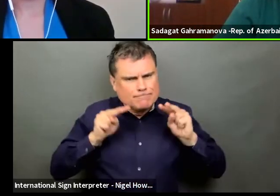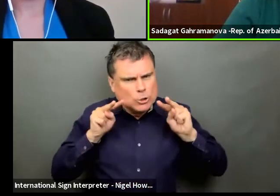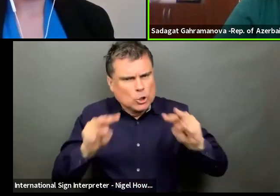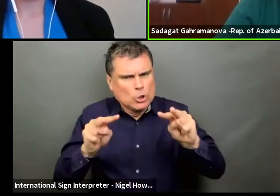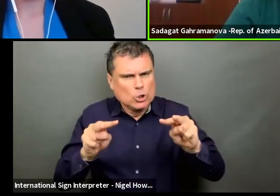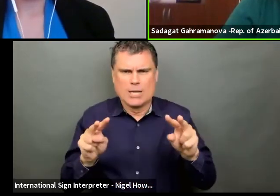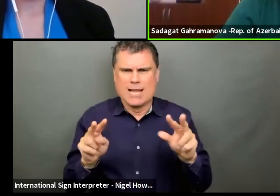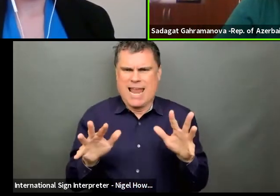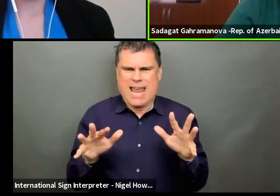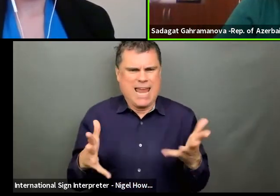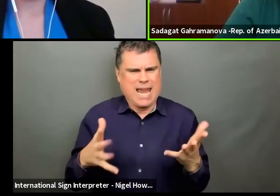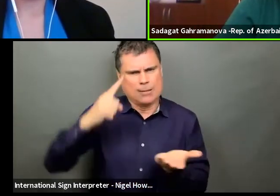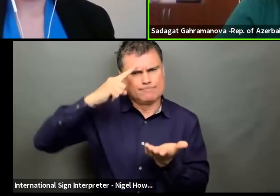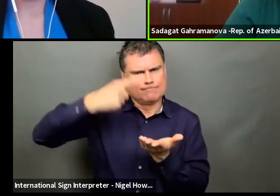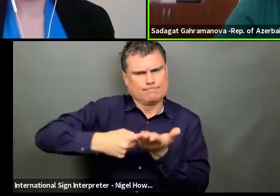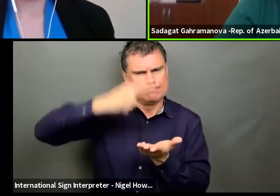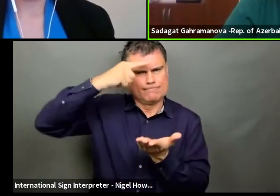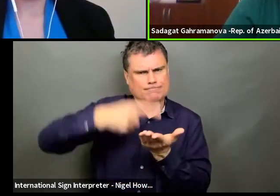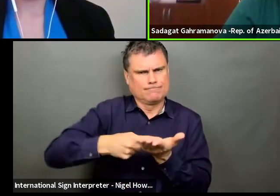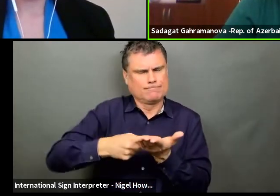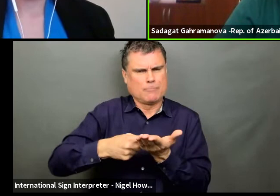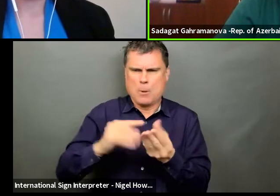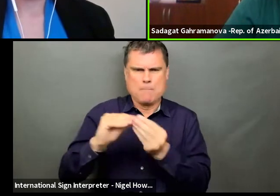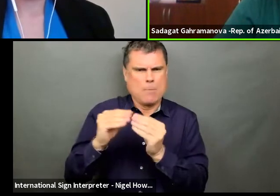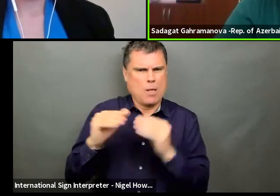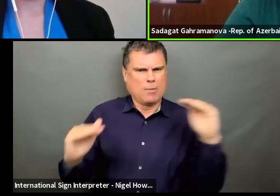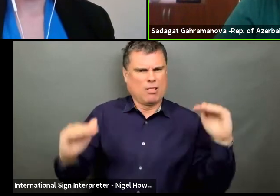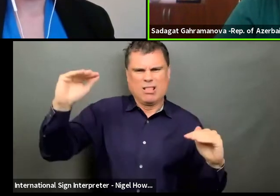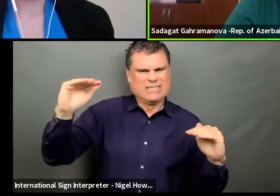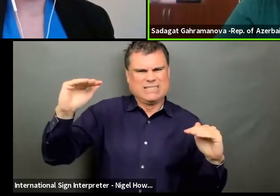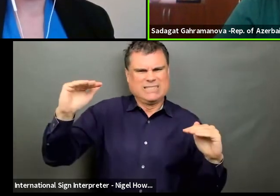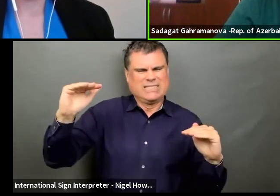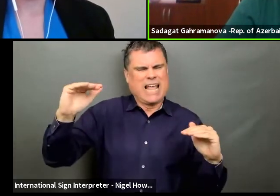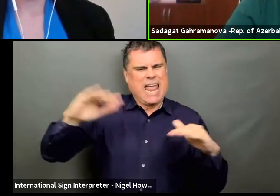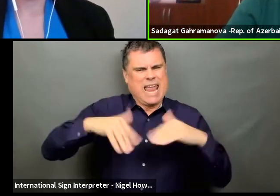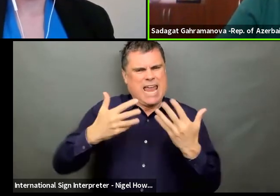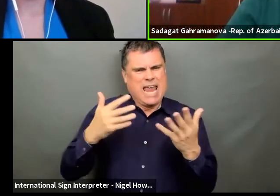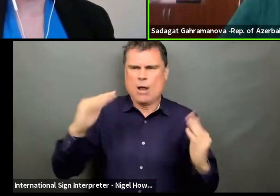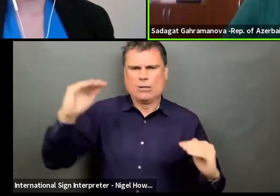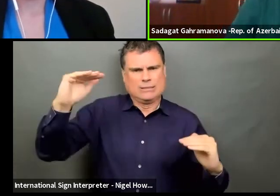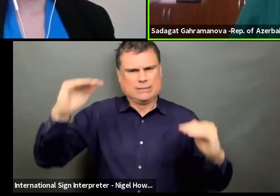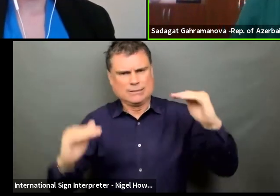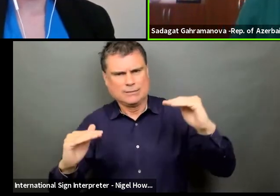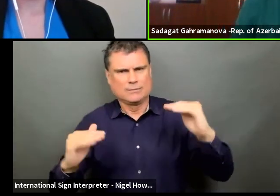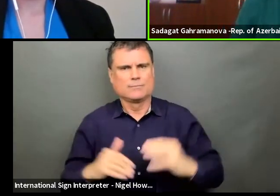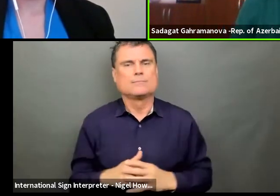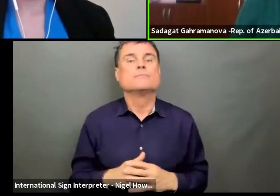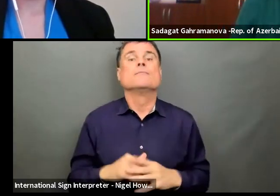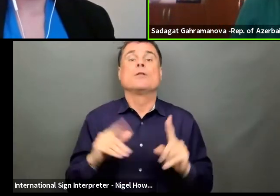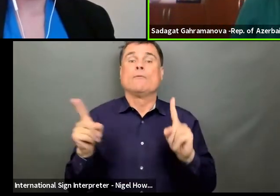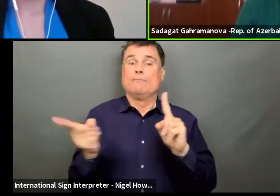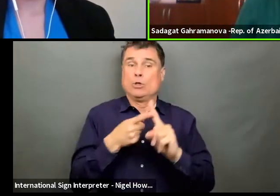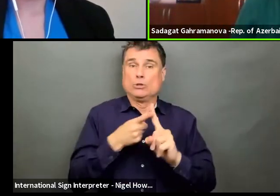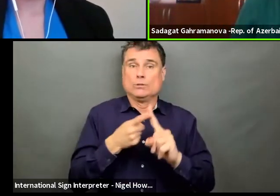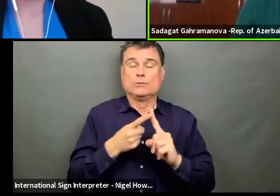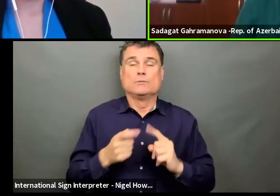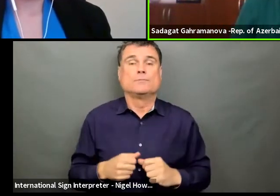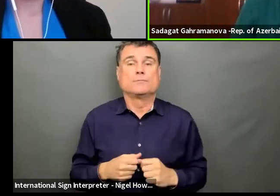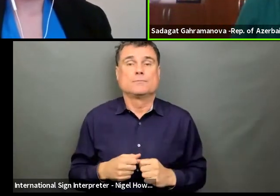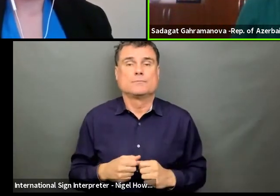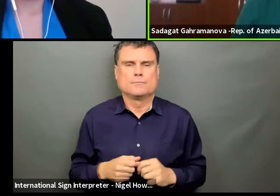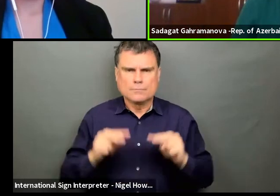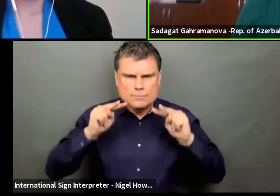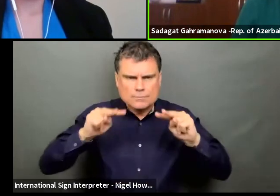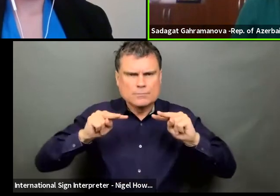была проведена в 2018 году отделением Фонда ООН в области народонаселения UNFPA в Азербайджане